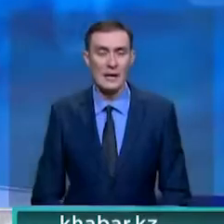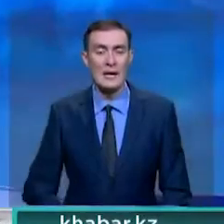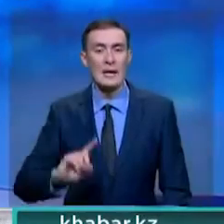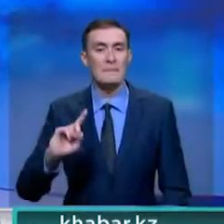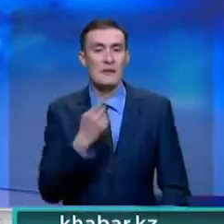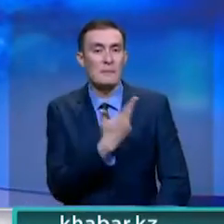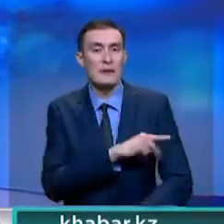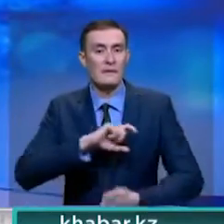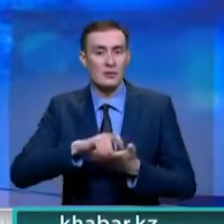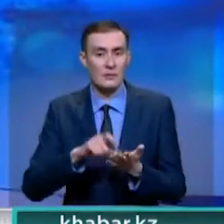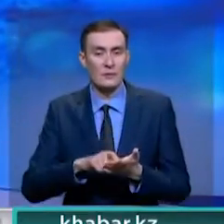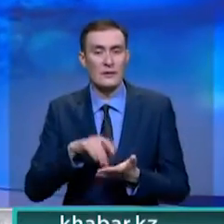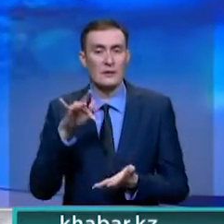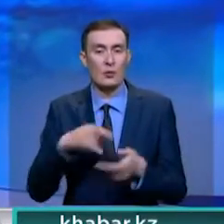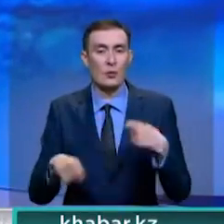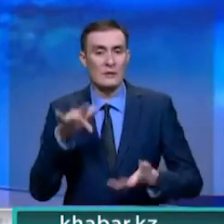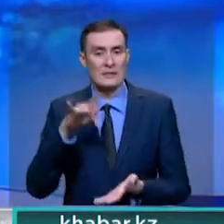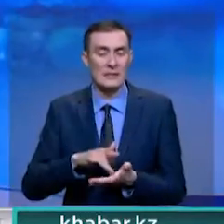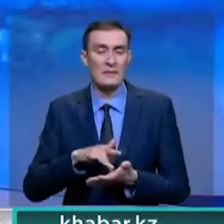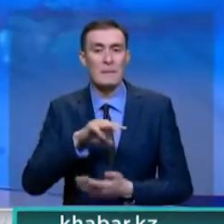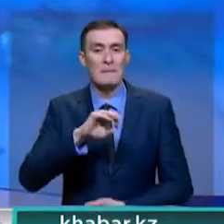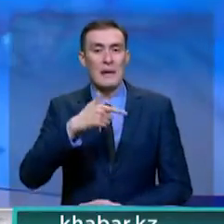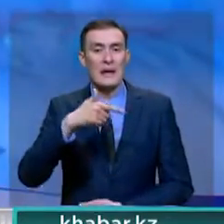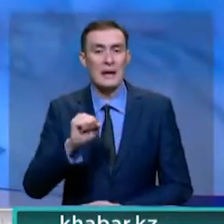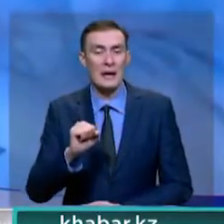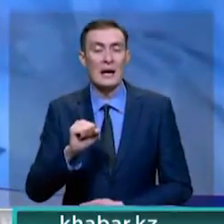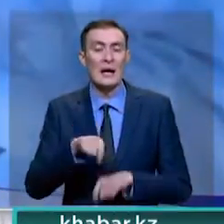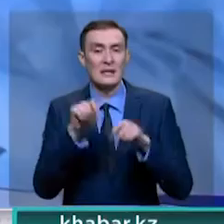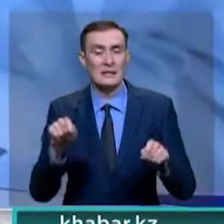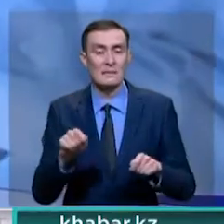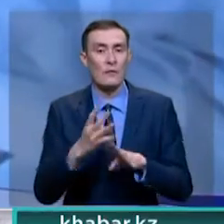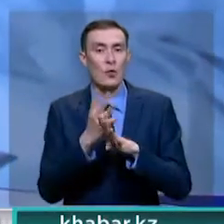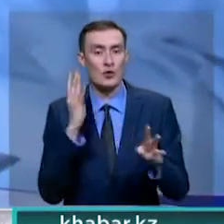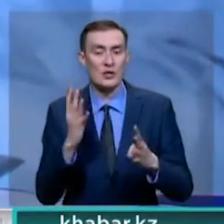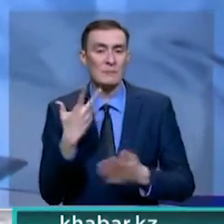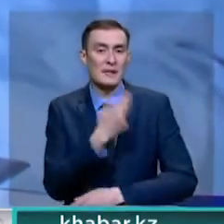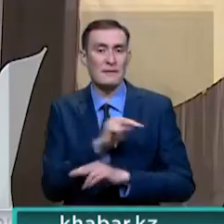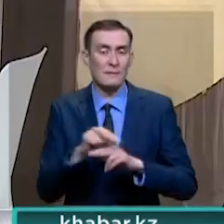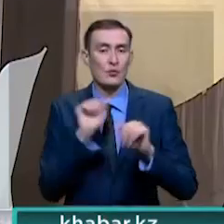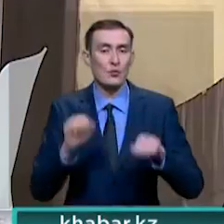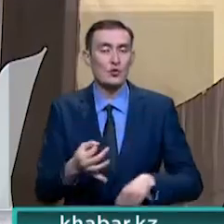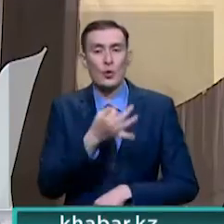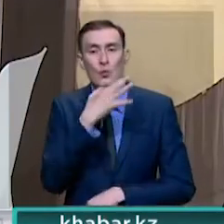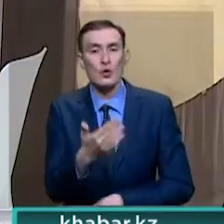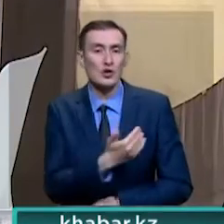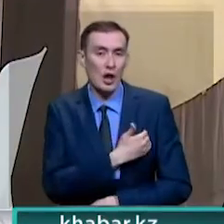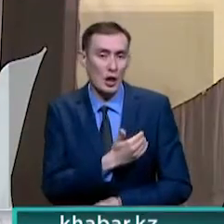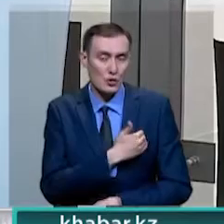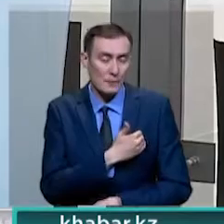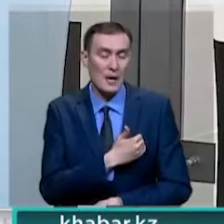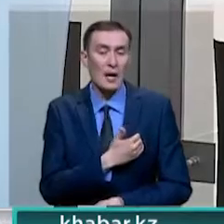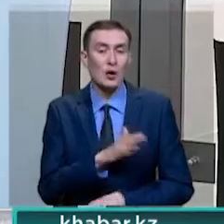Первый прививочный пункт в ТРЦ заработал в столичном мега-Силквей. Там в порядке живой очереди прививку может получить любой